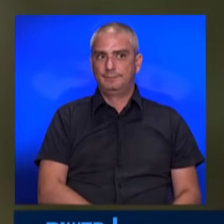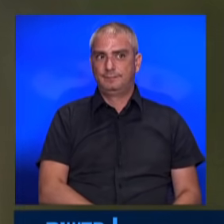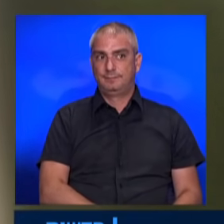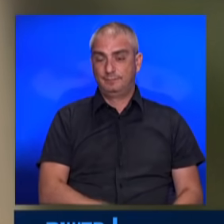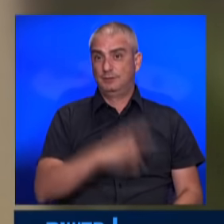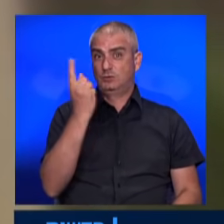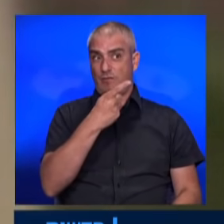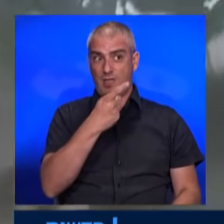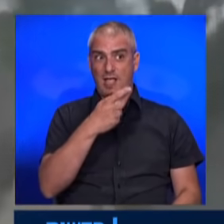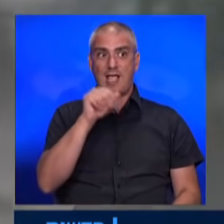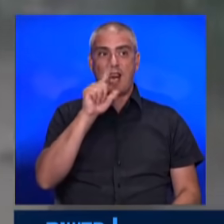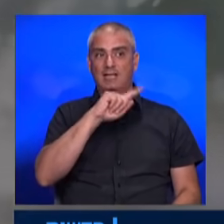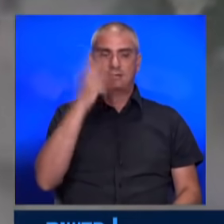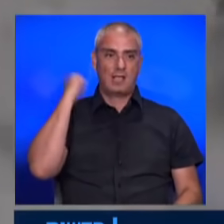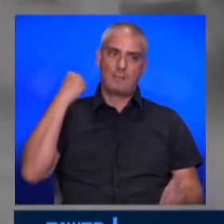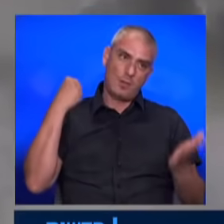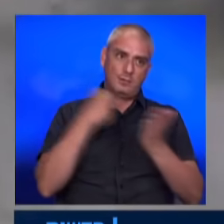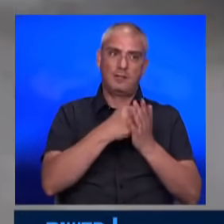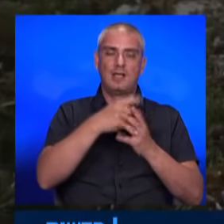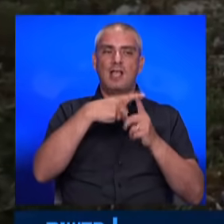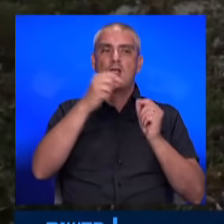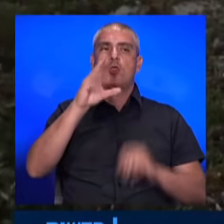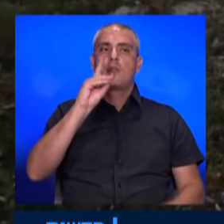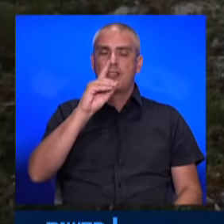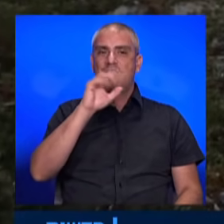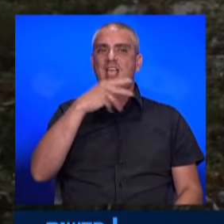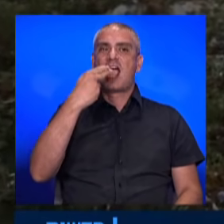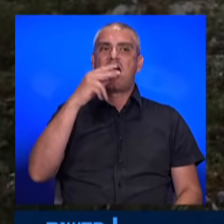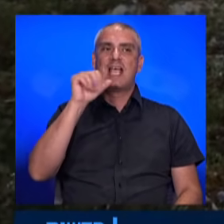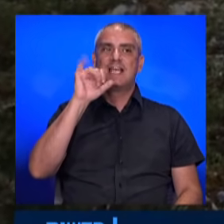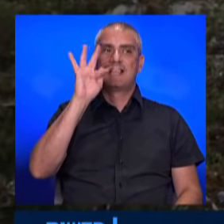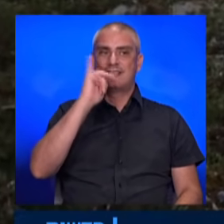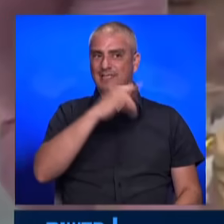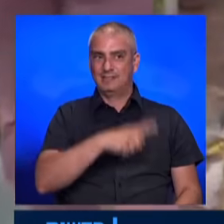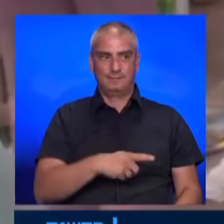הסופה הטרופית אלזה הכתה אתמול בחלקים מהרפובליקה הדומיניקנית ובהאיטי.